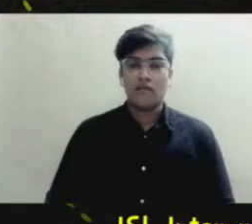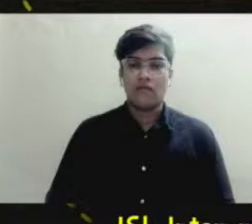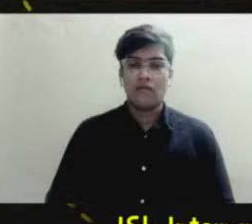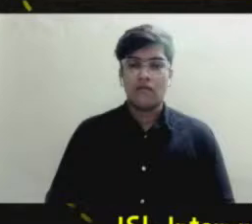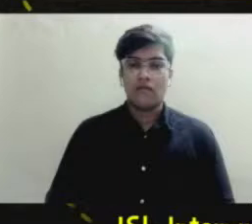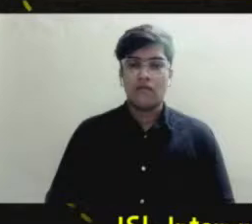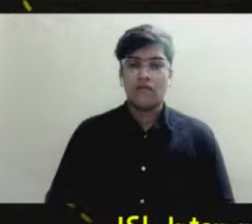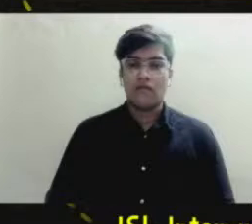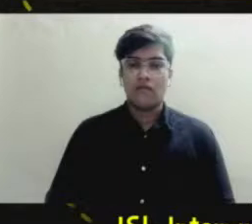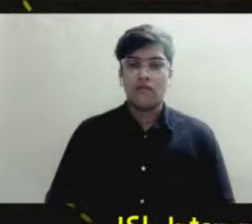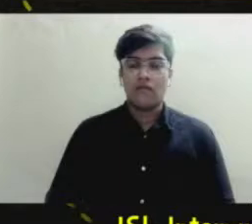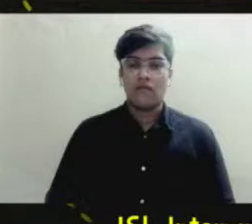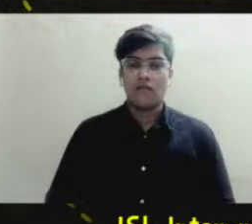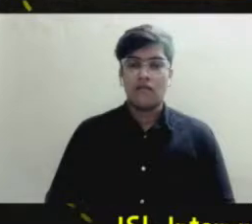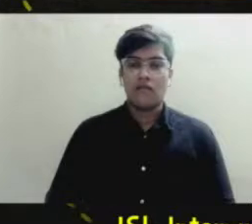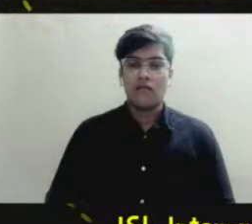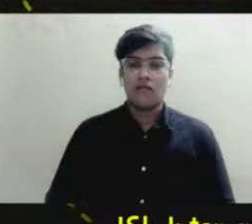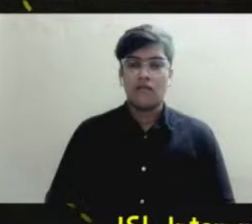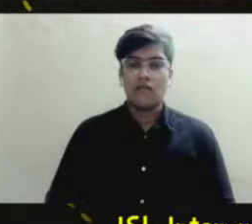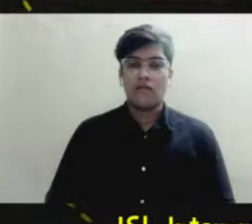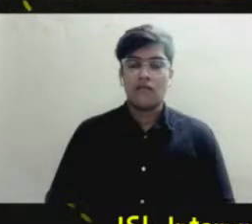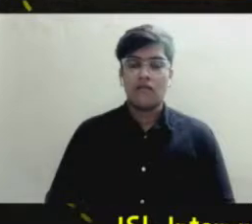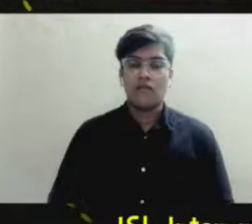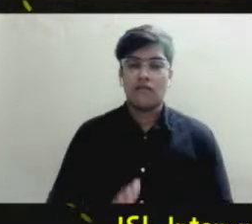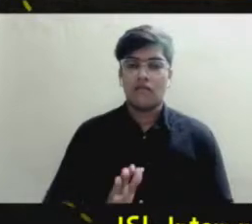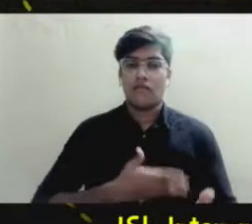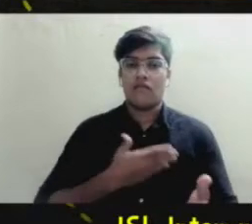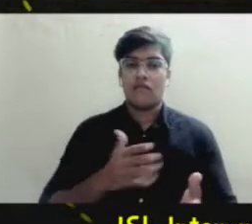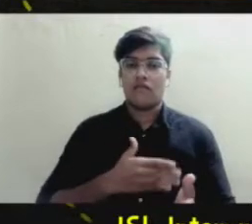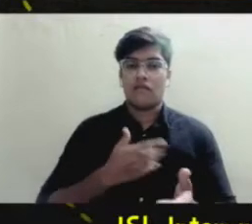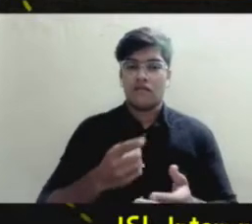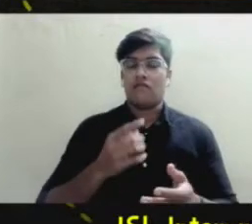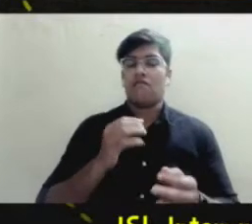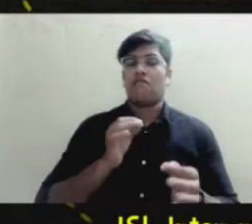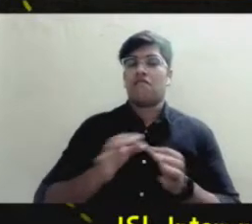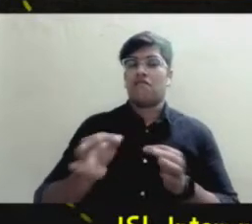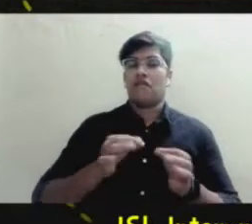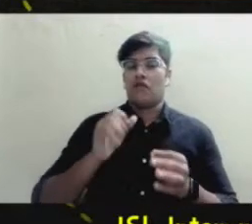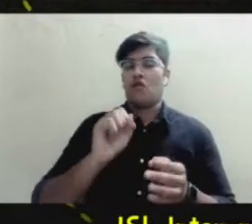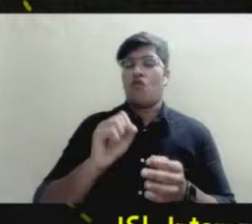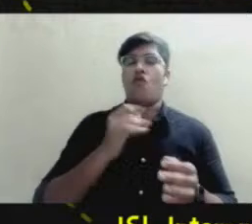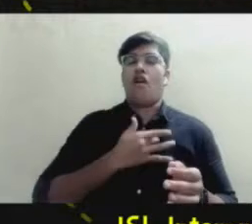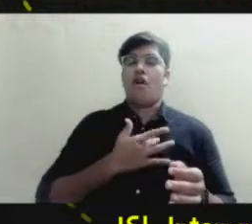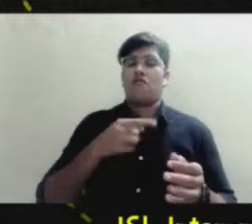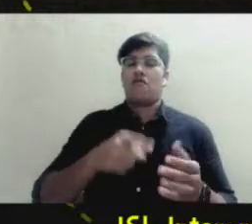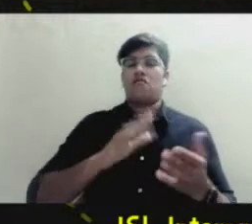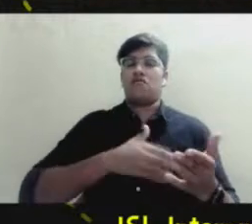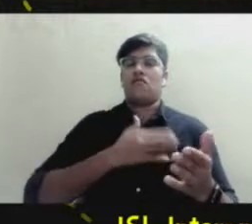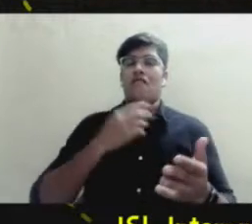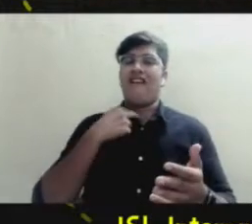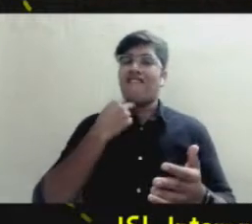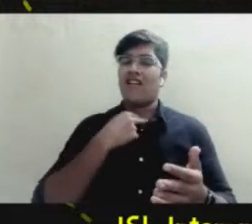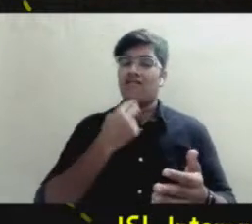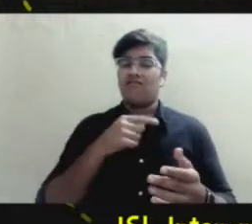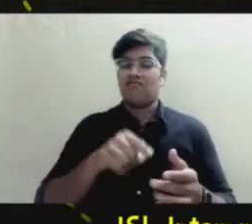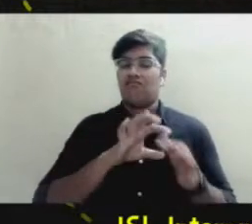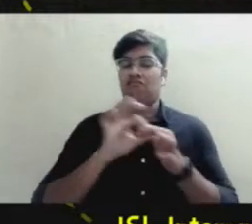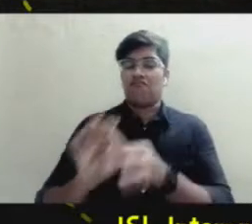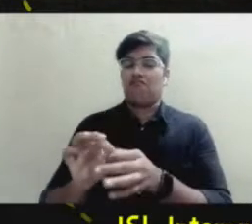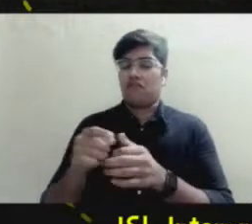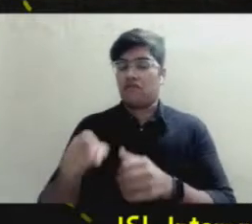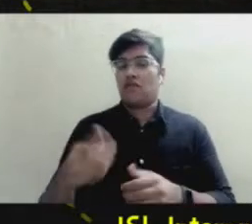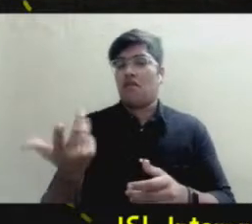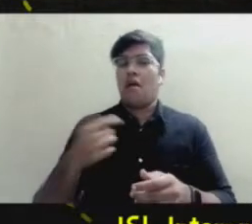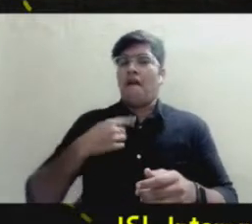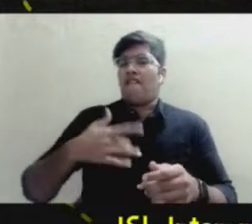आइए हो. I sing this like this because I feel I can't hold